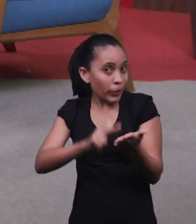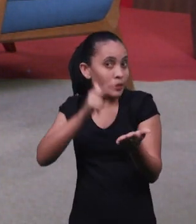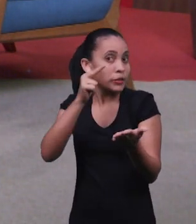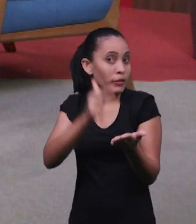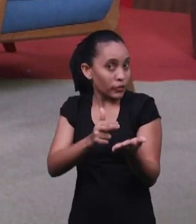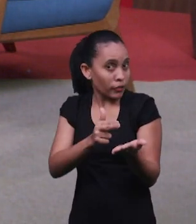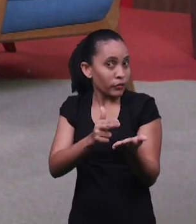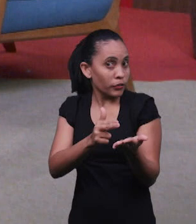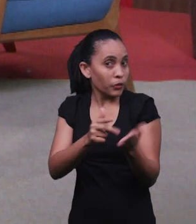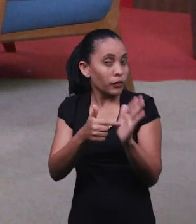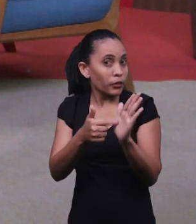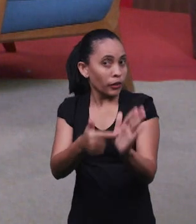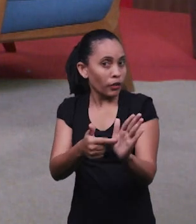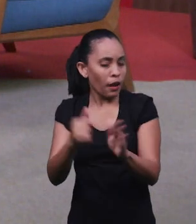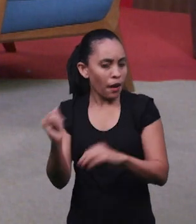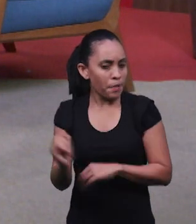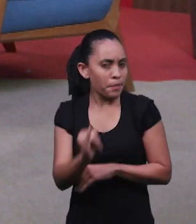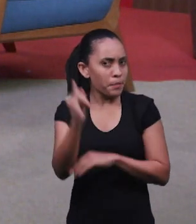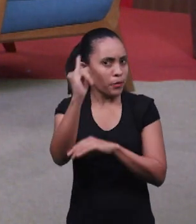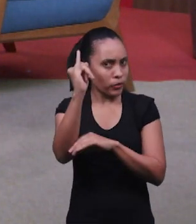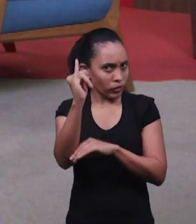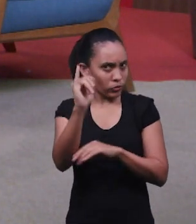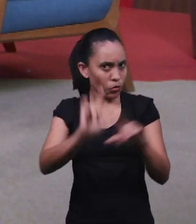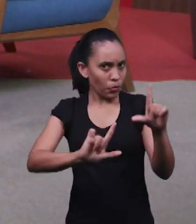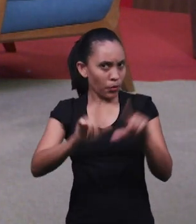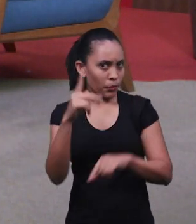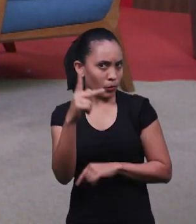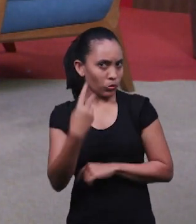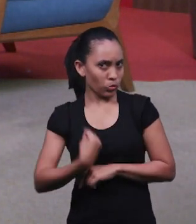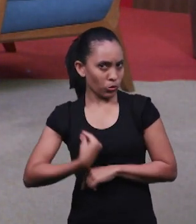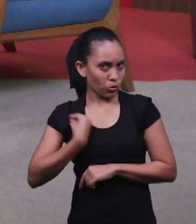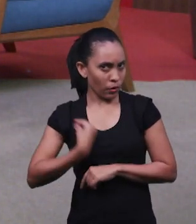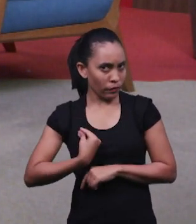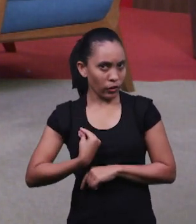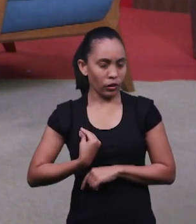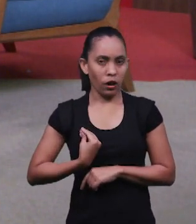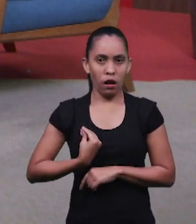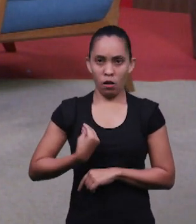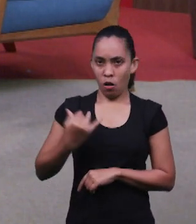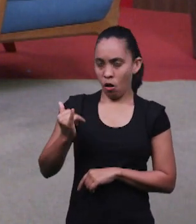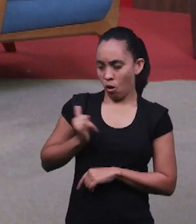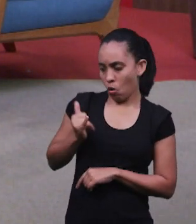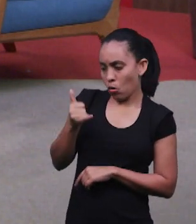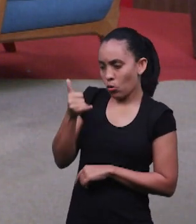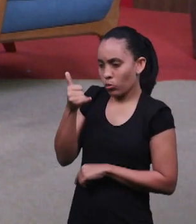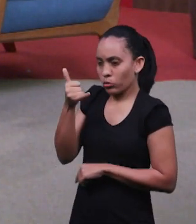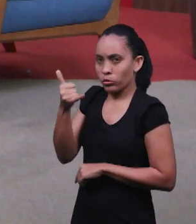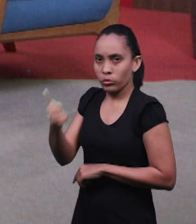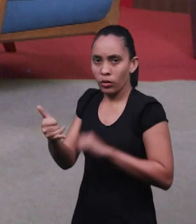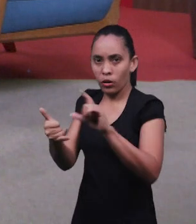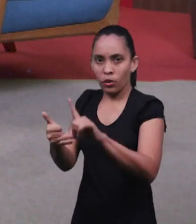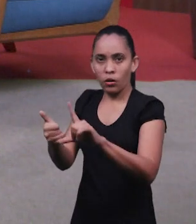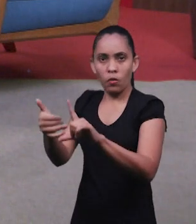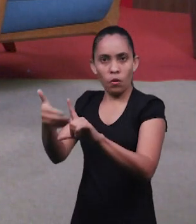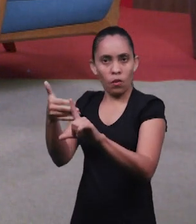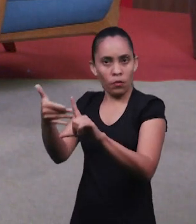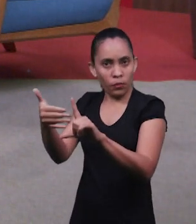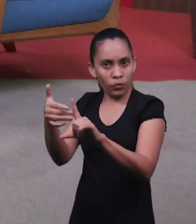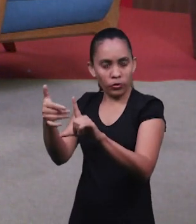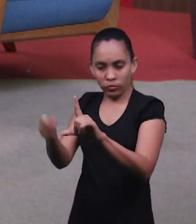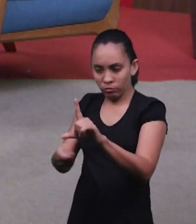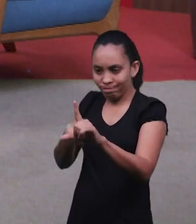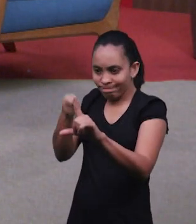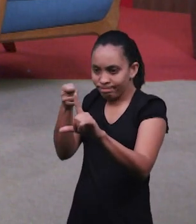votre message en parlant sur l'importance de la programmation de votre vie, il suffit de pointer l'appareil photo de votre smartphone vers le code qui